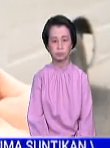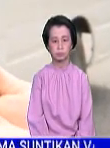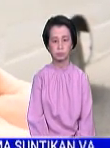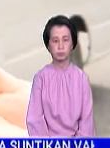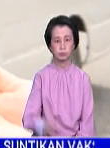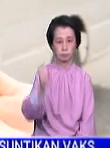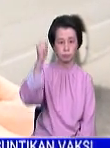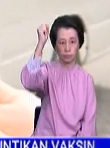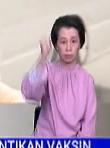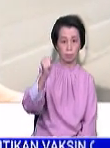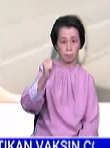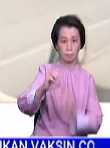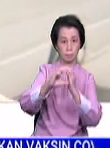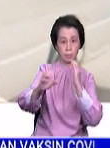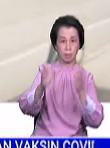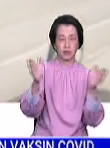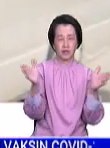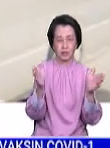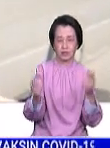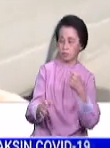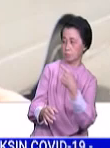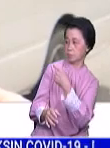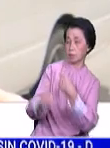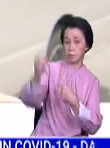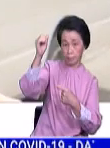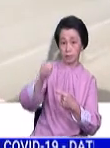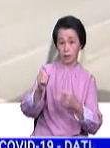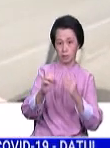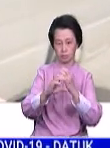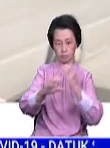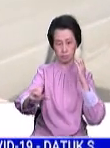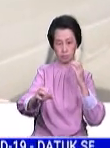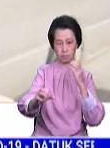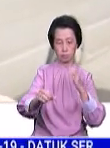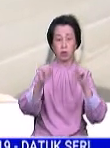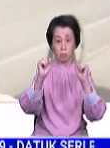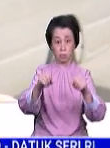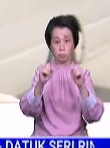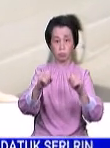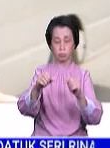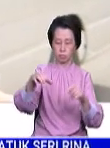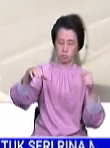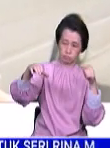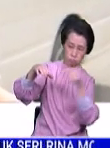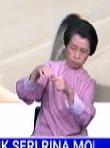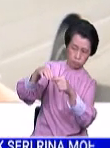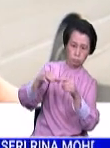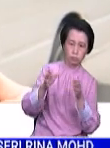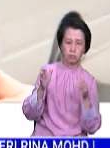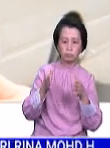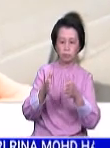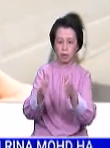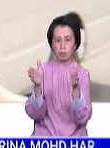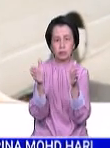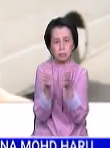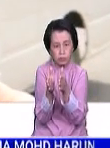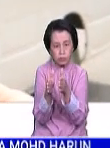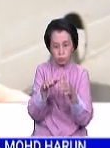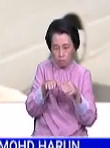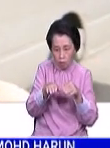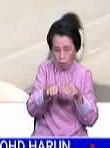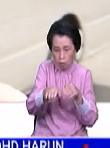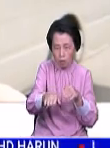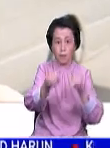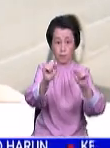Jadi bas yang kecil ini, mini bas ini ataupun coaster ini, dia boleh masuk di jalan-jalan yang sempit. Jadi sebab